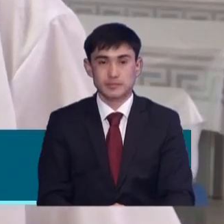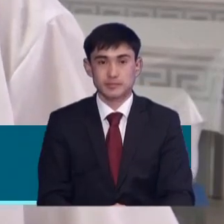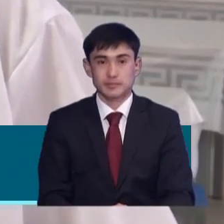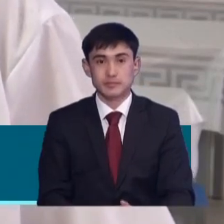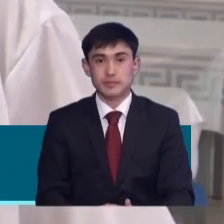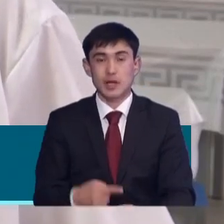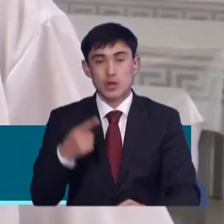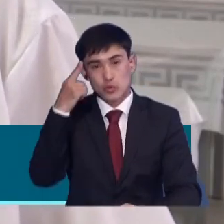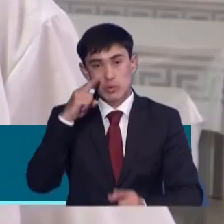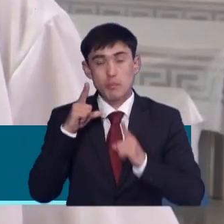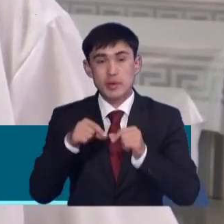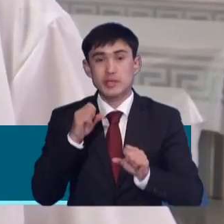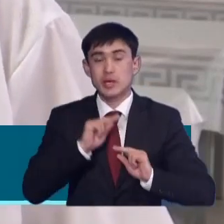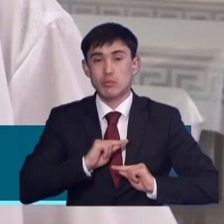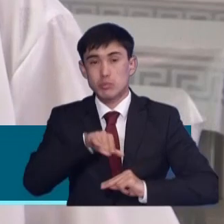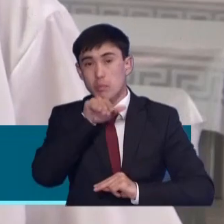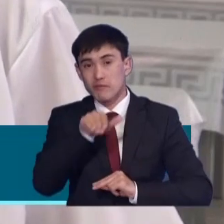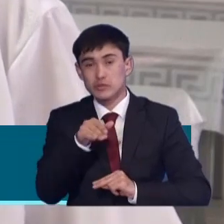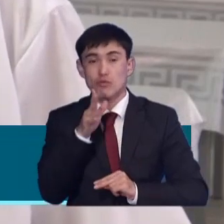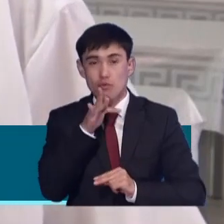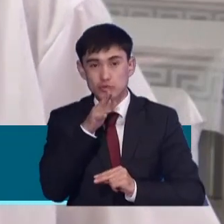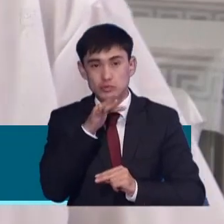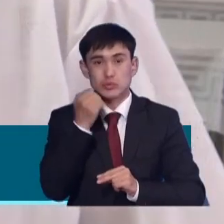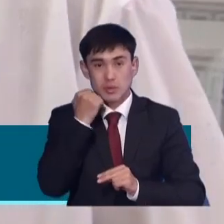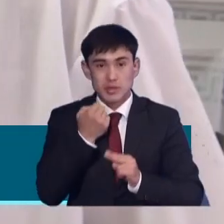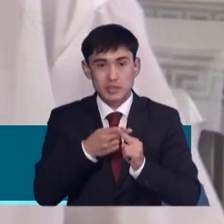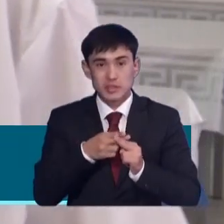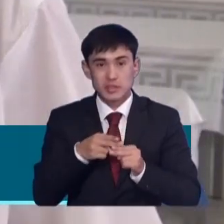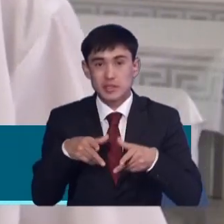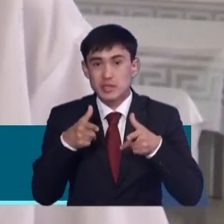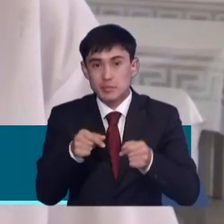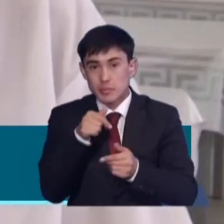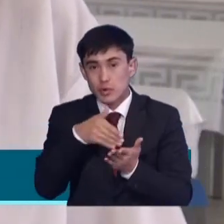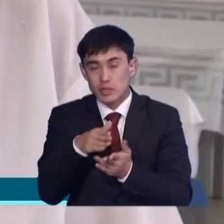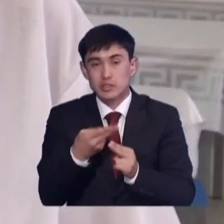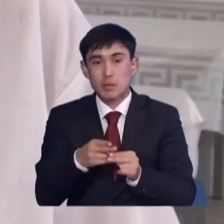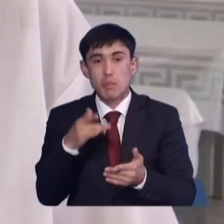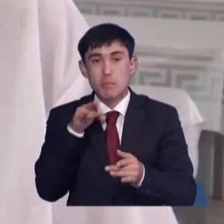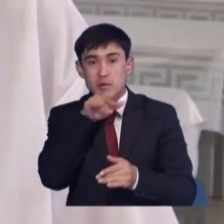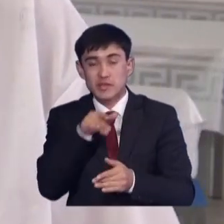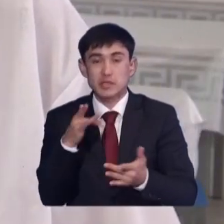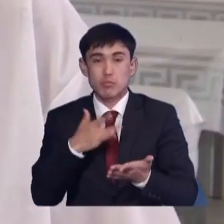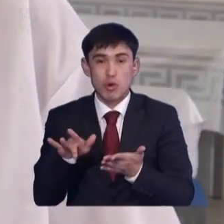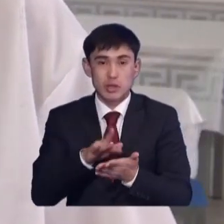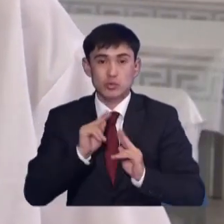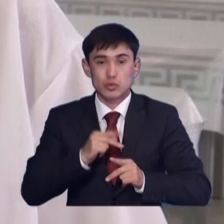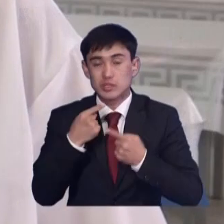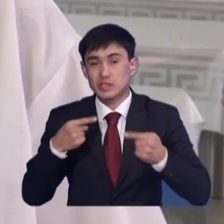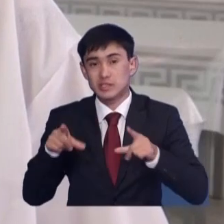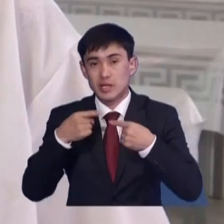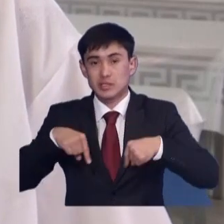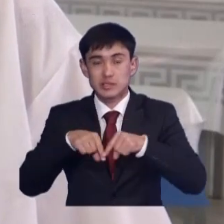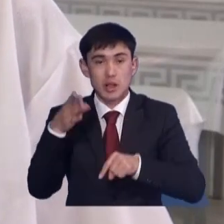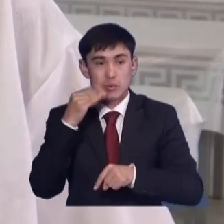Давно думала пойти работать по профессии, но возраст уже сказывается, не везде берут. По профессии я бухгалтер, трудилась в различных организациях